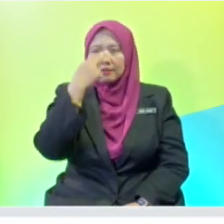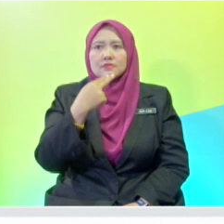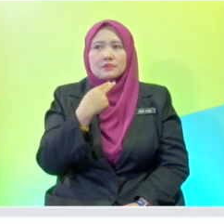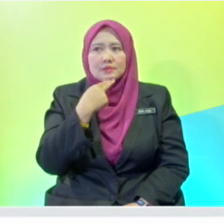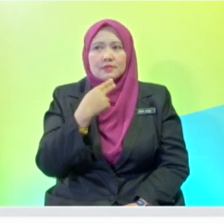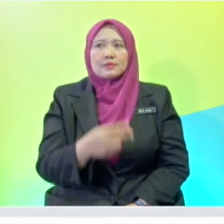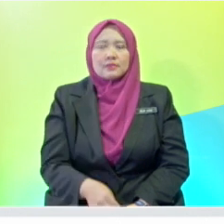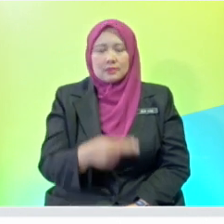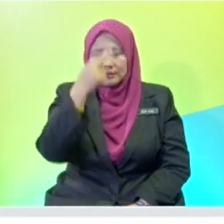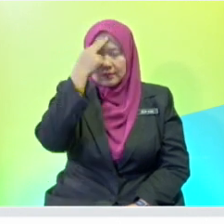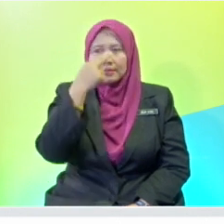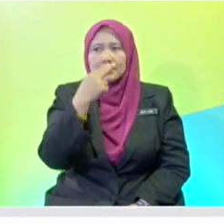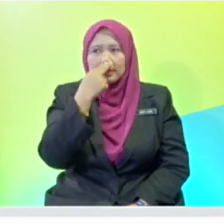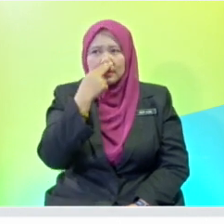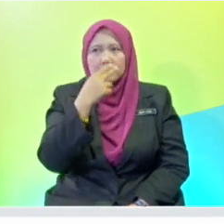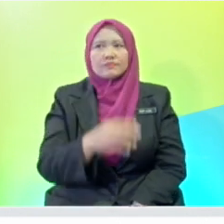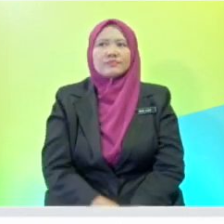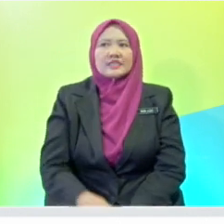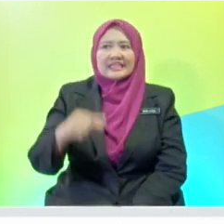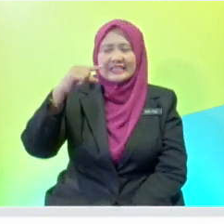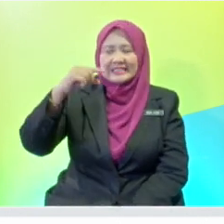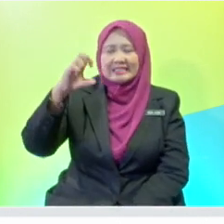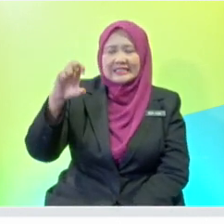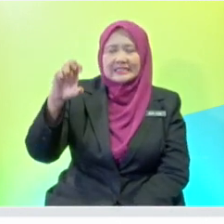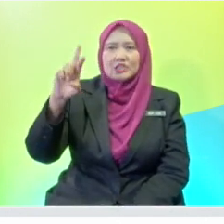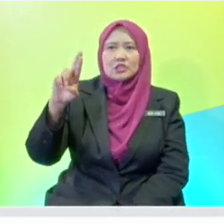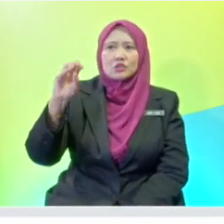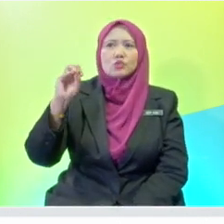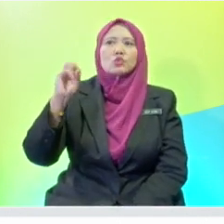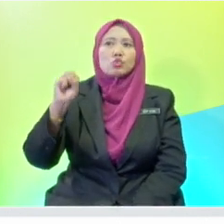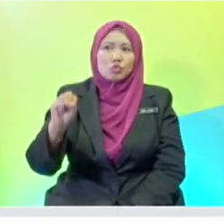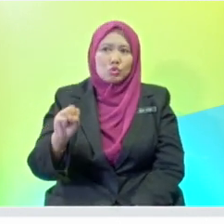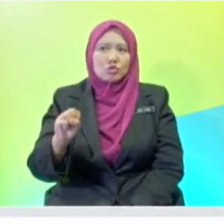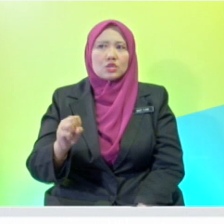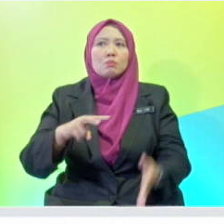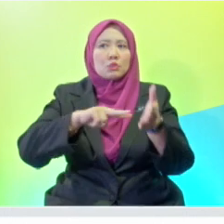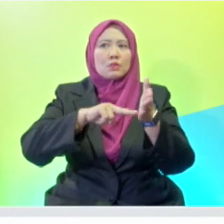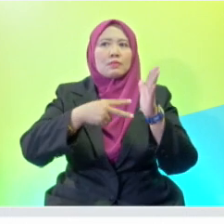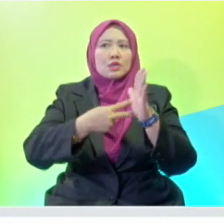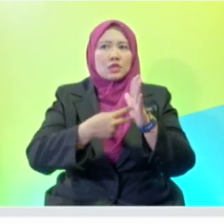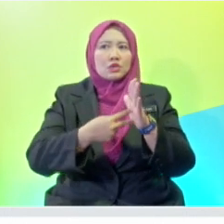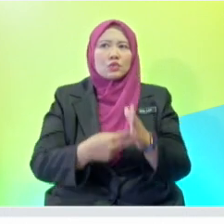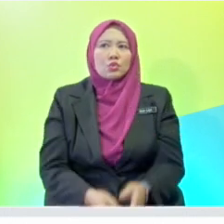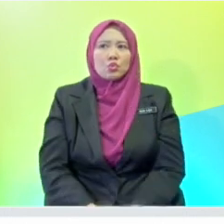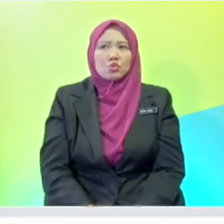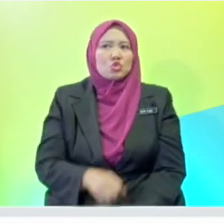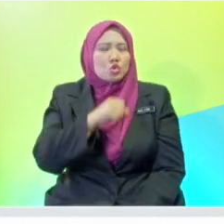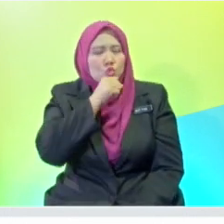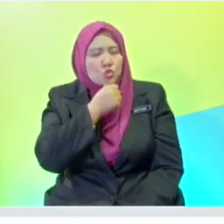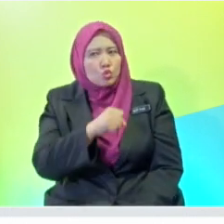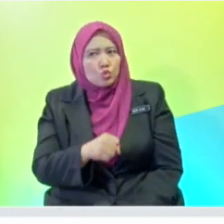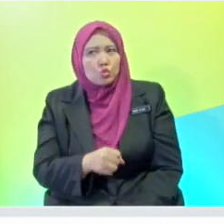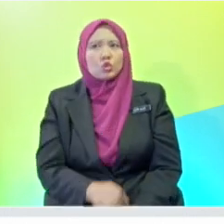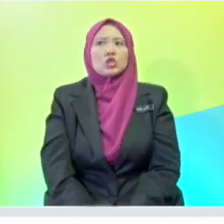maksud tubuh penuaan lanjut usia dan juga ilmu ya Jadi kita gabungkan